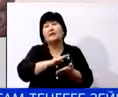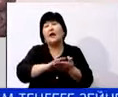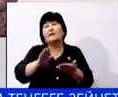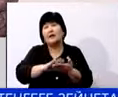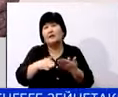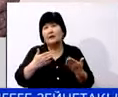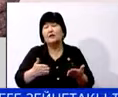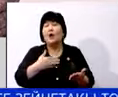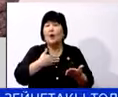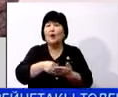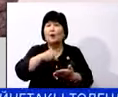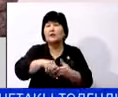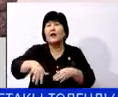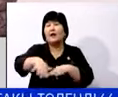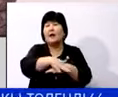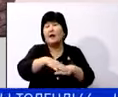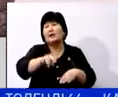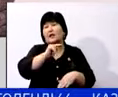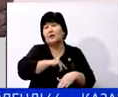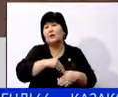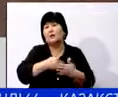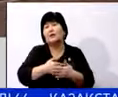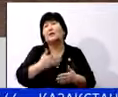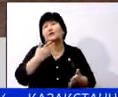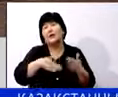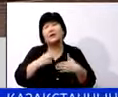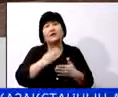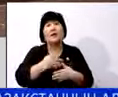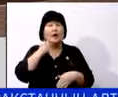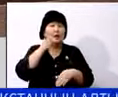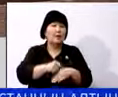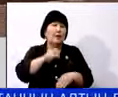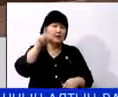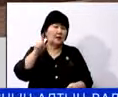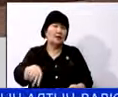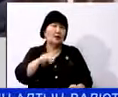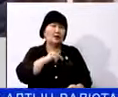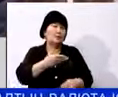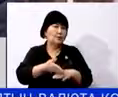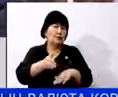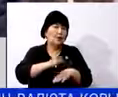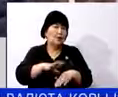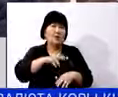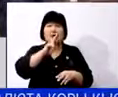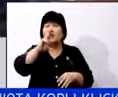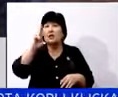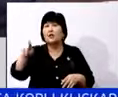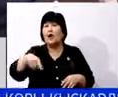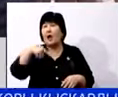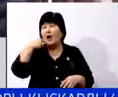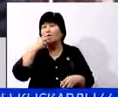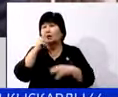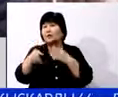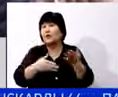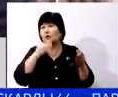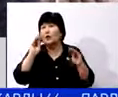тазалығына үлес қосып, халқыма еңбек еткеніме ырзамын. Байқасаңыз, кейіпкеріміз жұмысы ауыр болса да ешкімге артық ауыз арызы